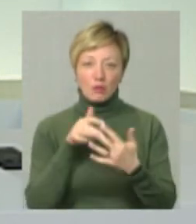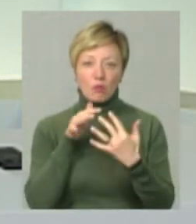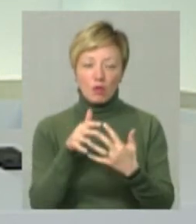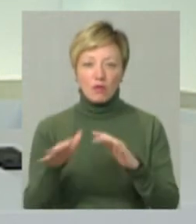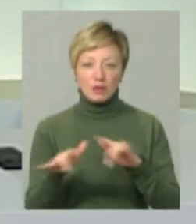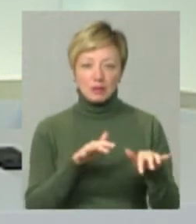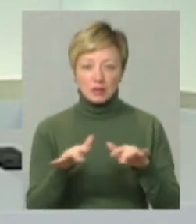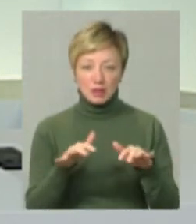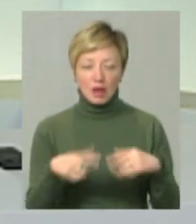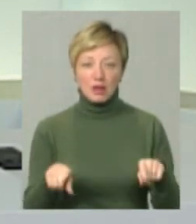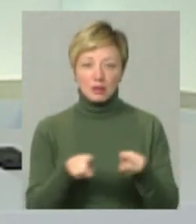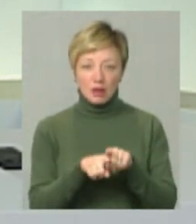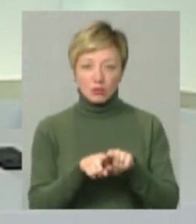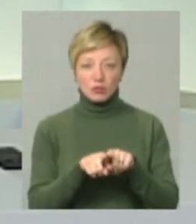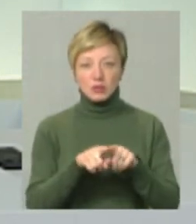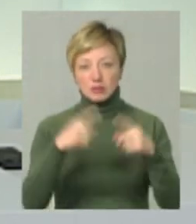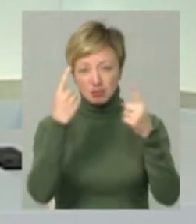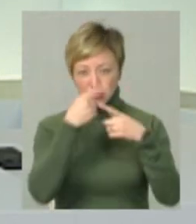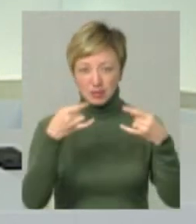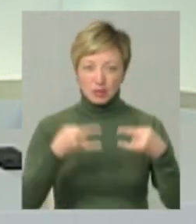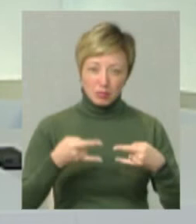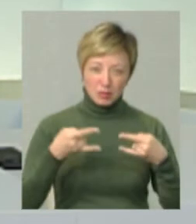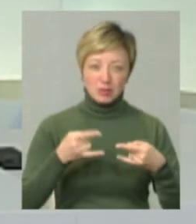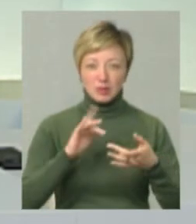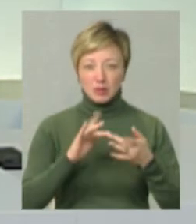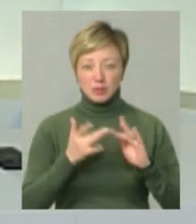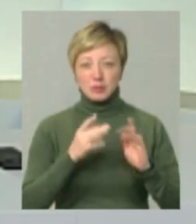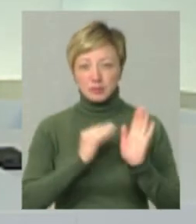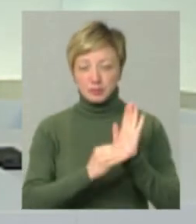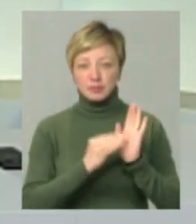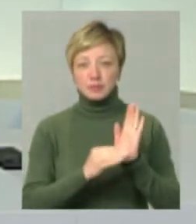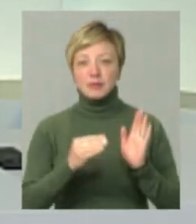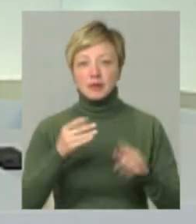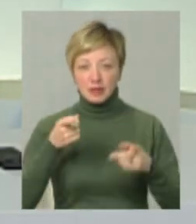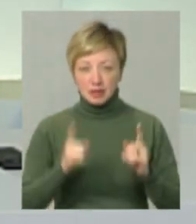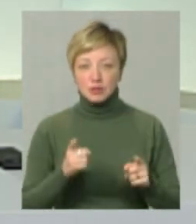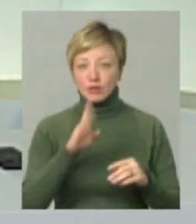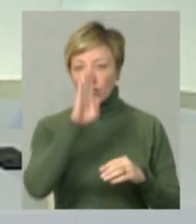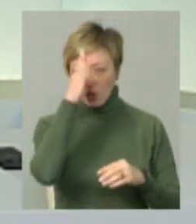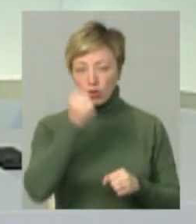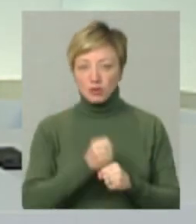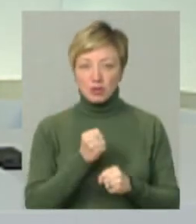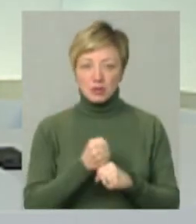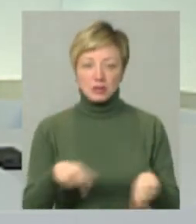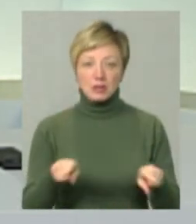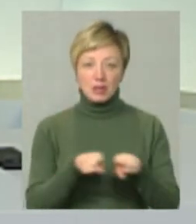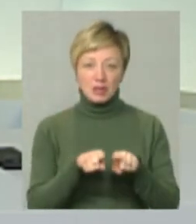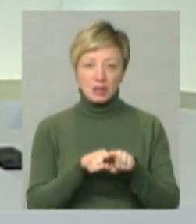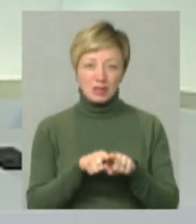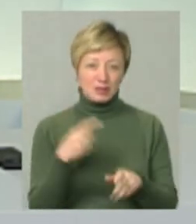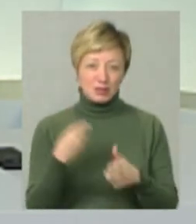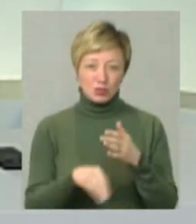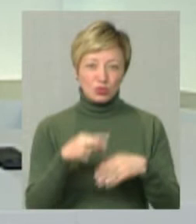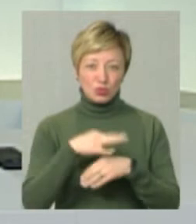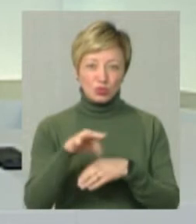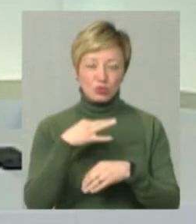активних бойових дій, а також з засобів масової інформації, дійсно ворог вдається до таких